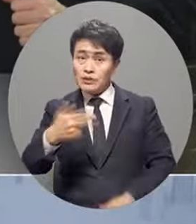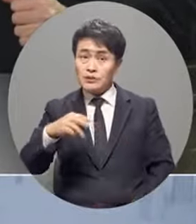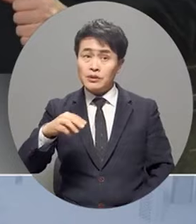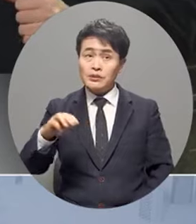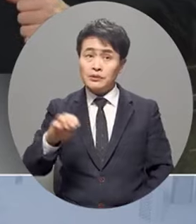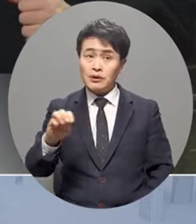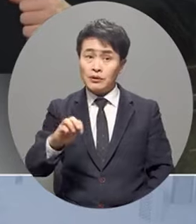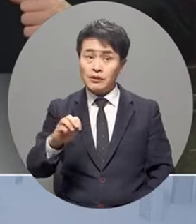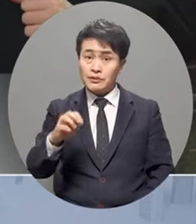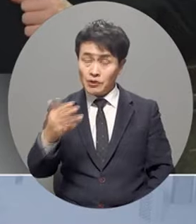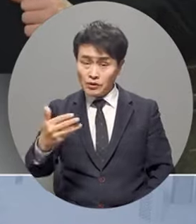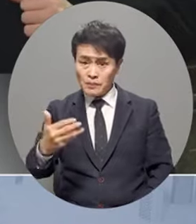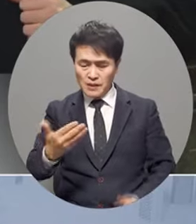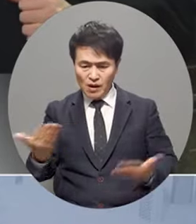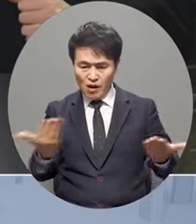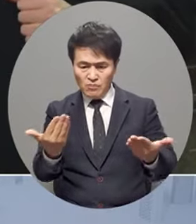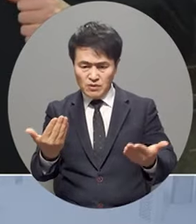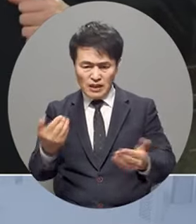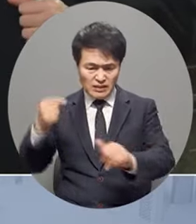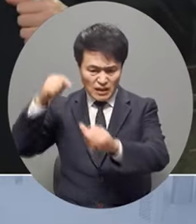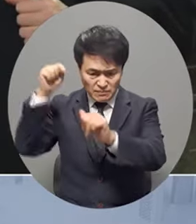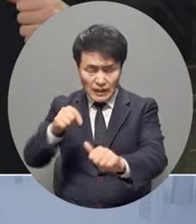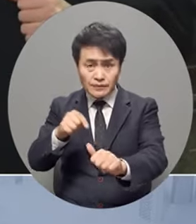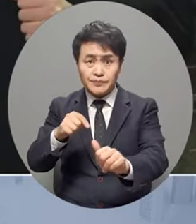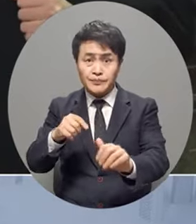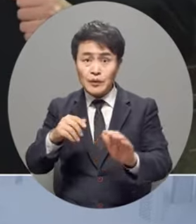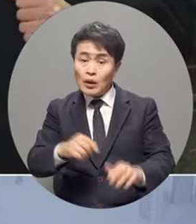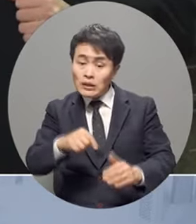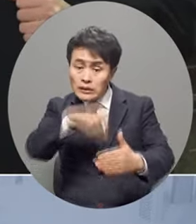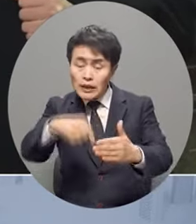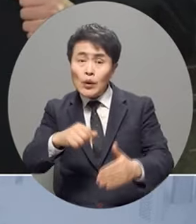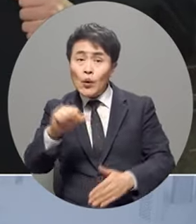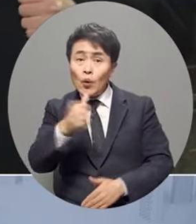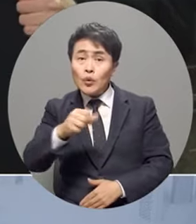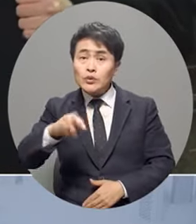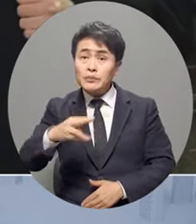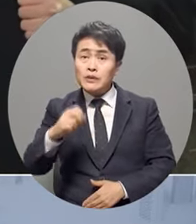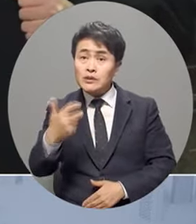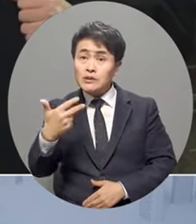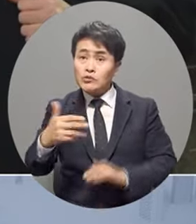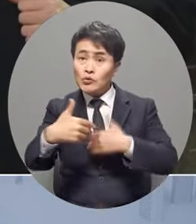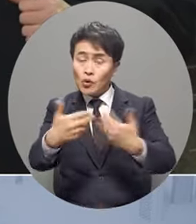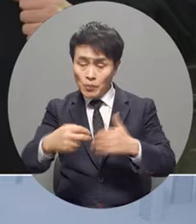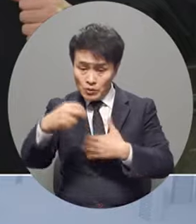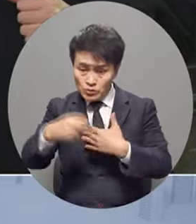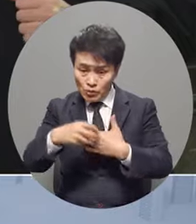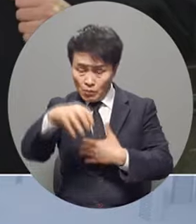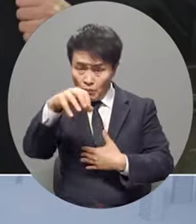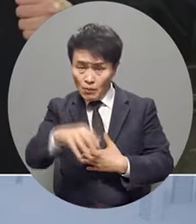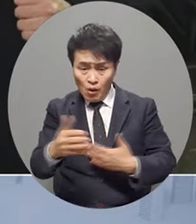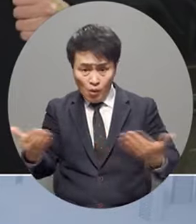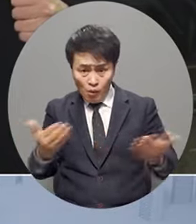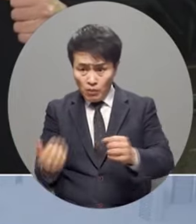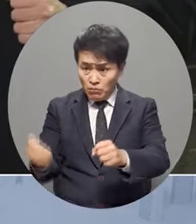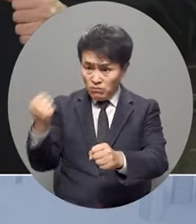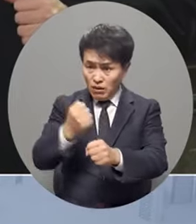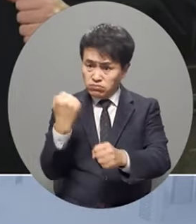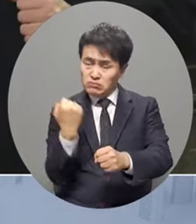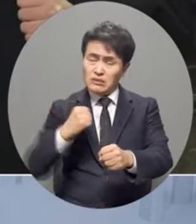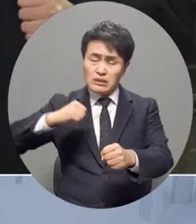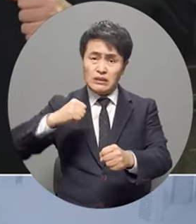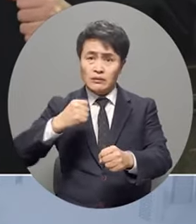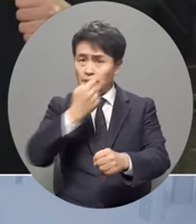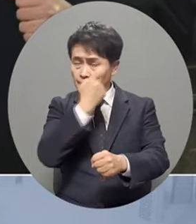7,038명에게 업무 개시 명령을 내렸고요. 이 가운데 5,976명의 경우 수련병원으로부터 업무 복귀 불이행